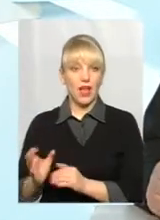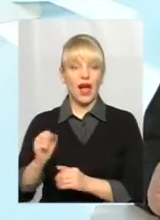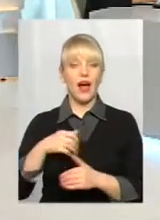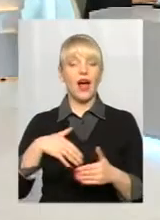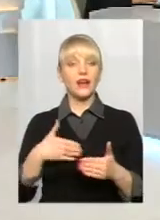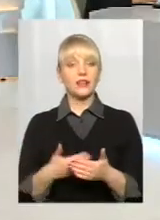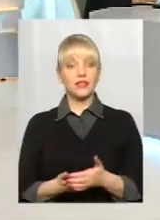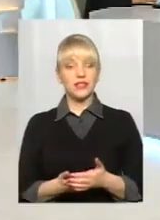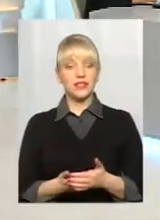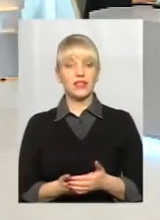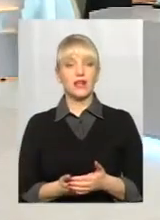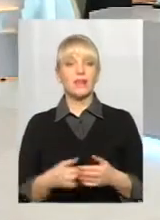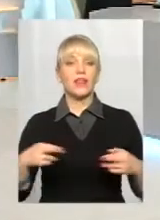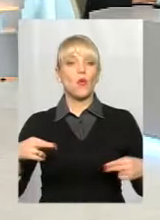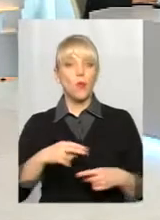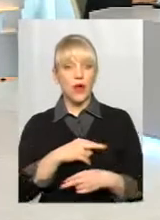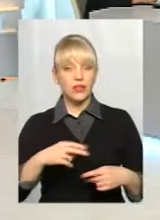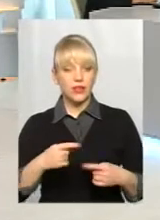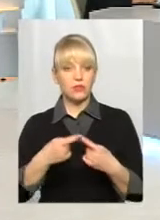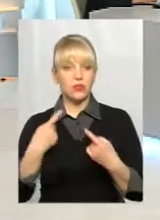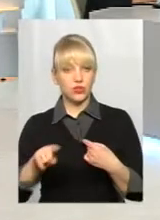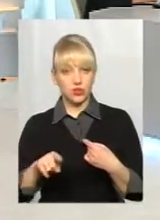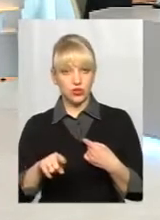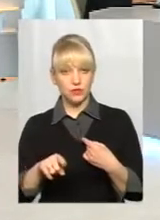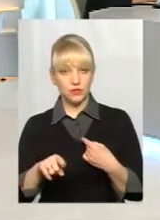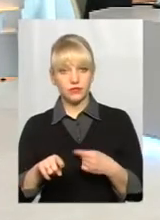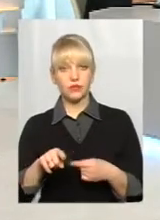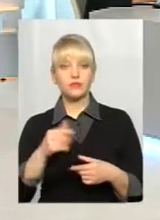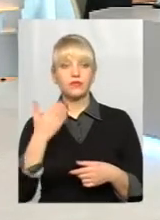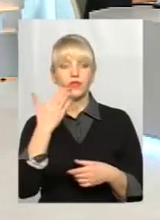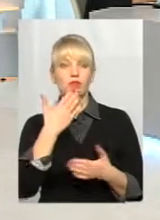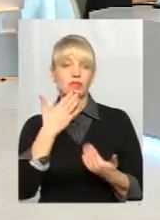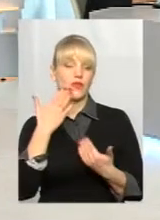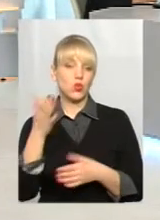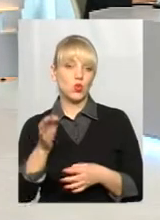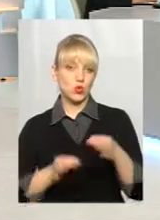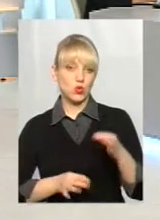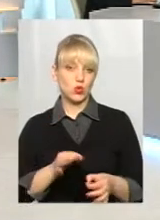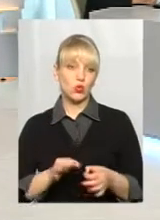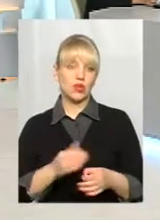активісти Венгрії пішли інакше. Вони звернулись до суду.